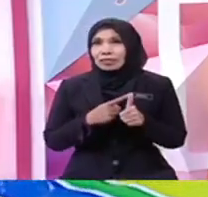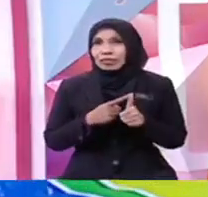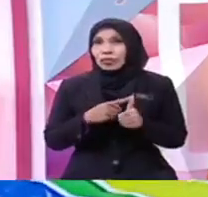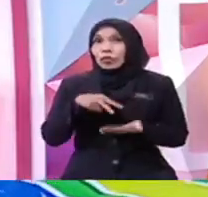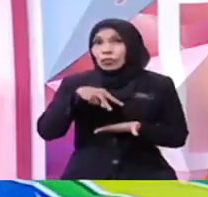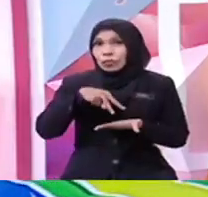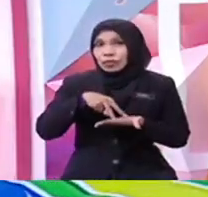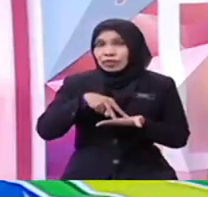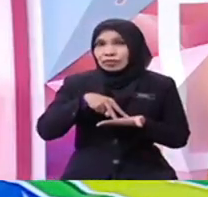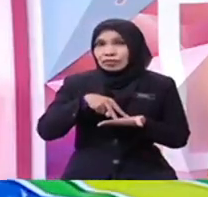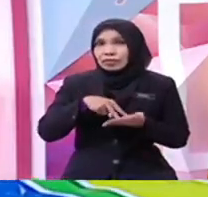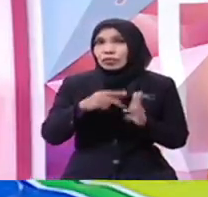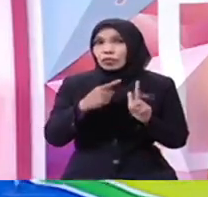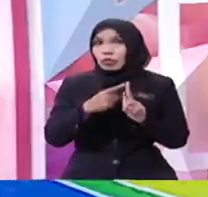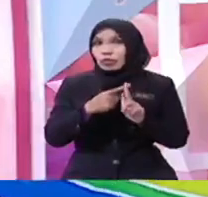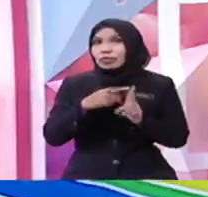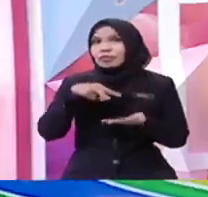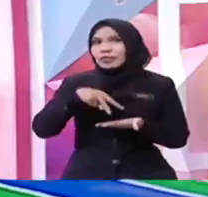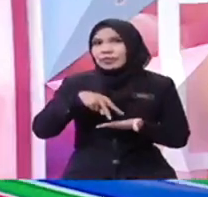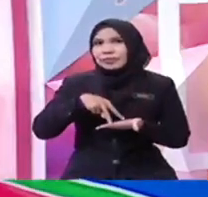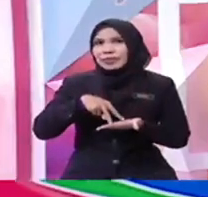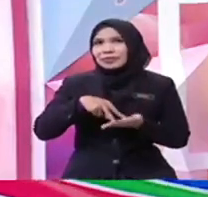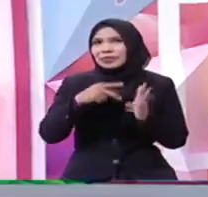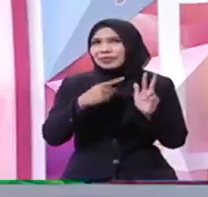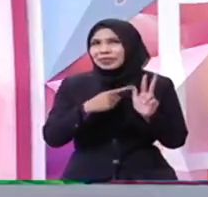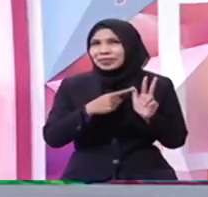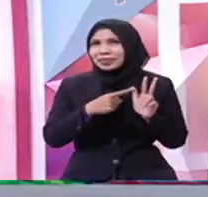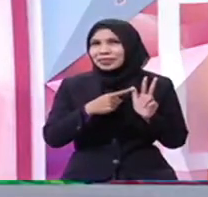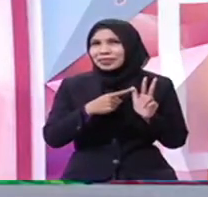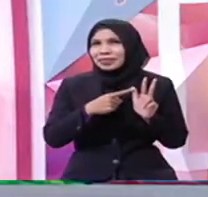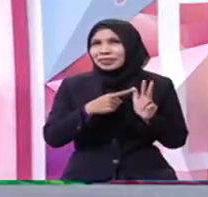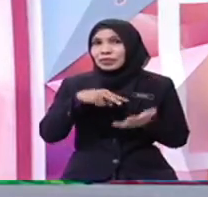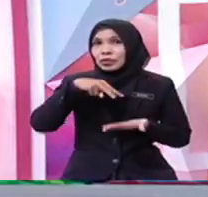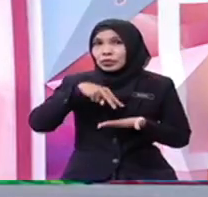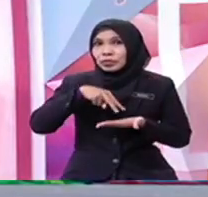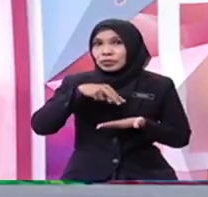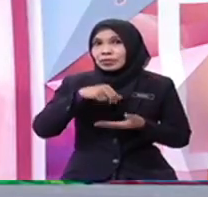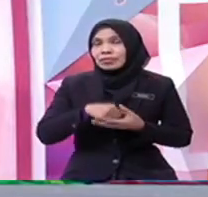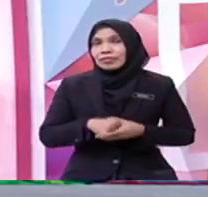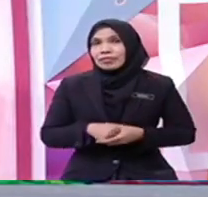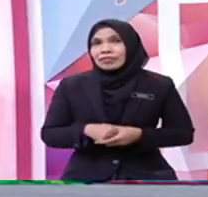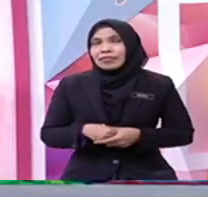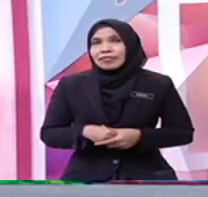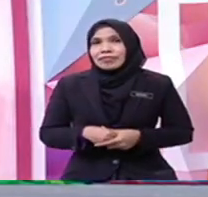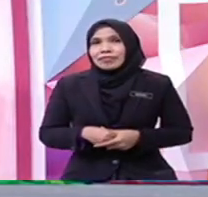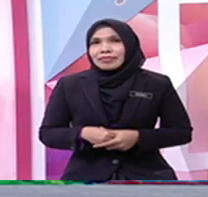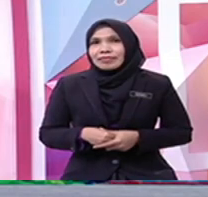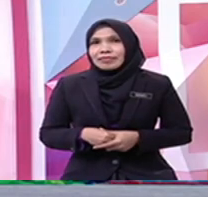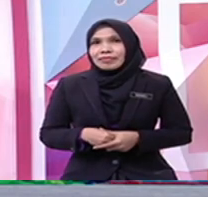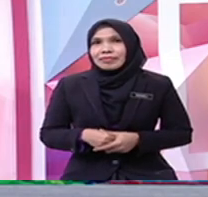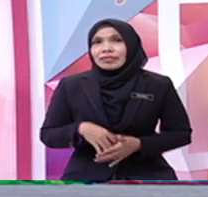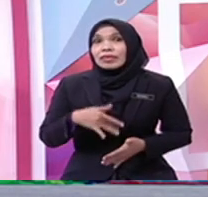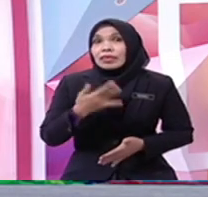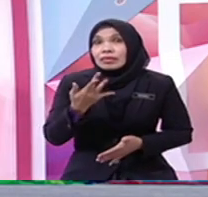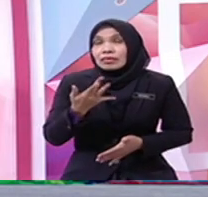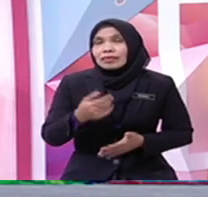dompet longkai Coba 2043 kamu yang mirrorace situ oke di sini kece gua karena